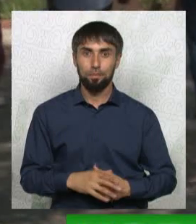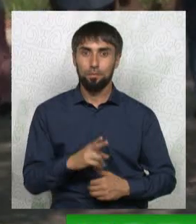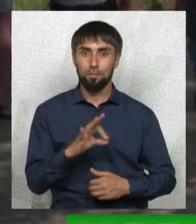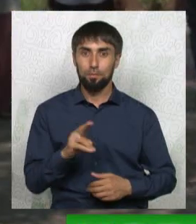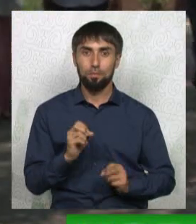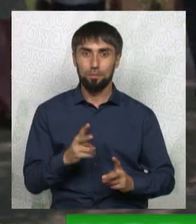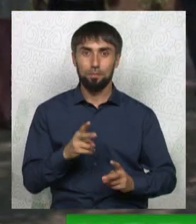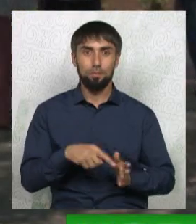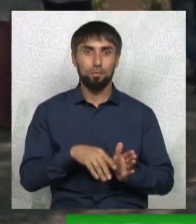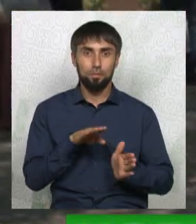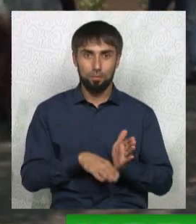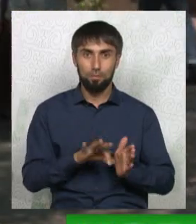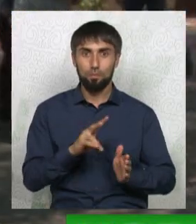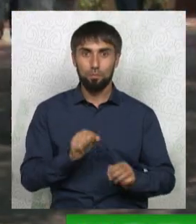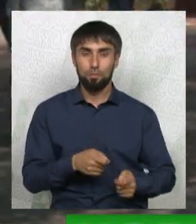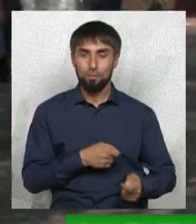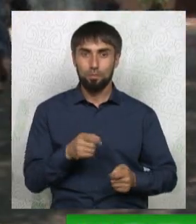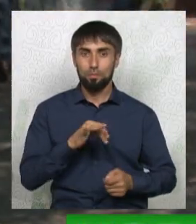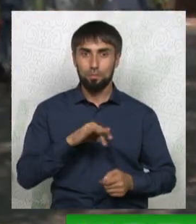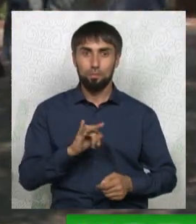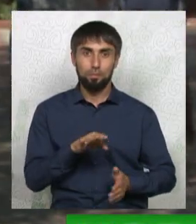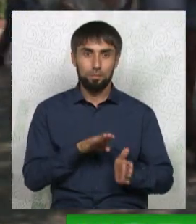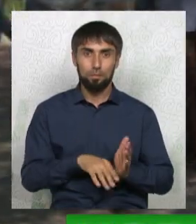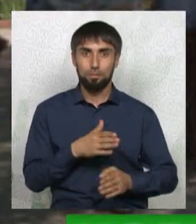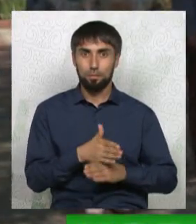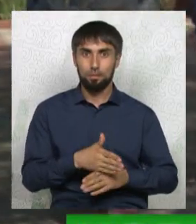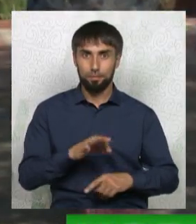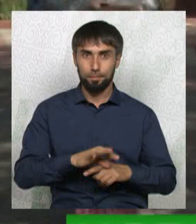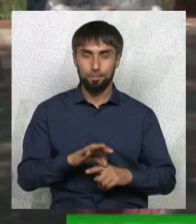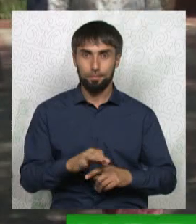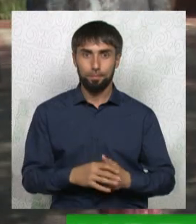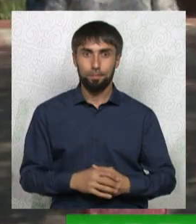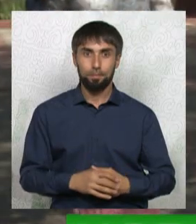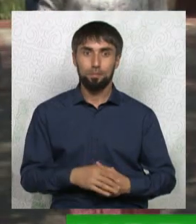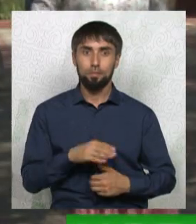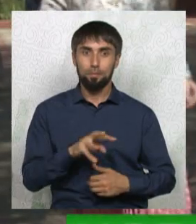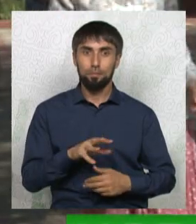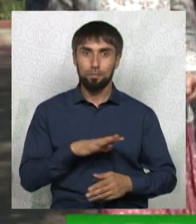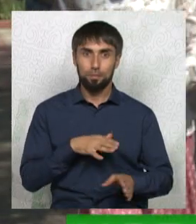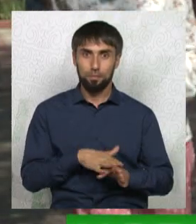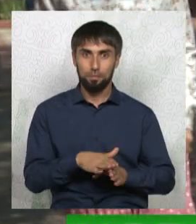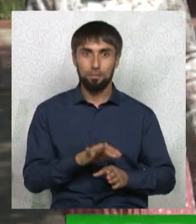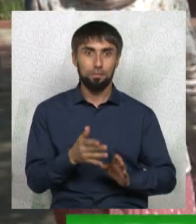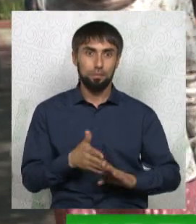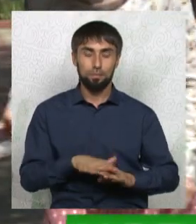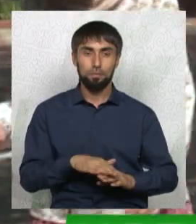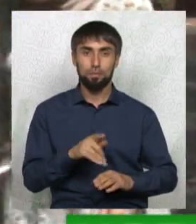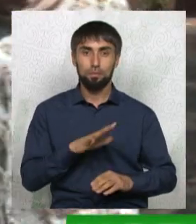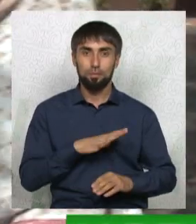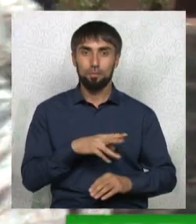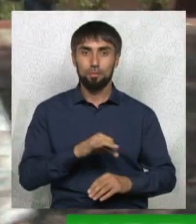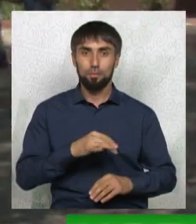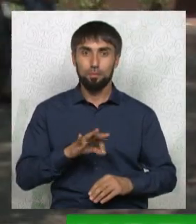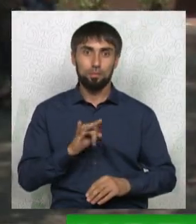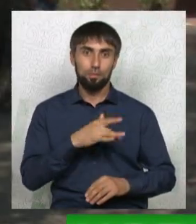ковид опасен осложнениями. Он может привести к инсульту или обострению хронических заболеваний. Справиться с последствиями тяжело не только физически, но и